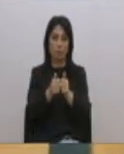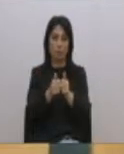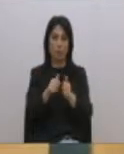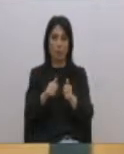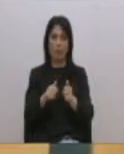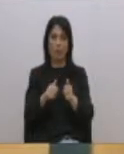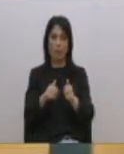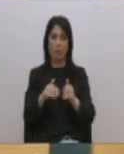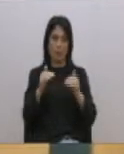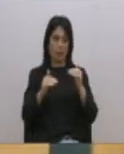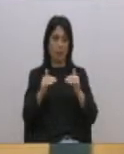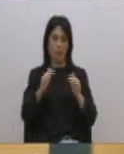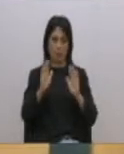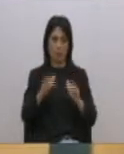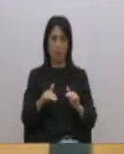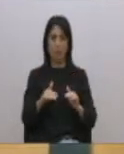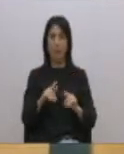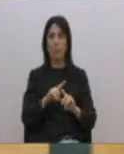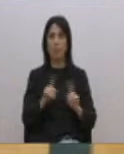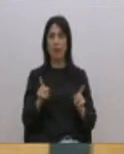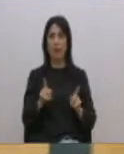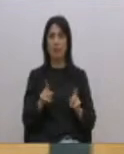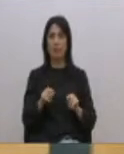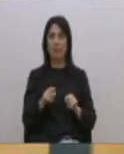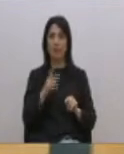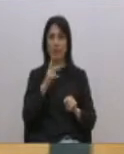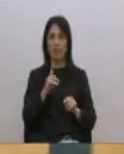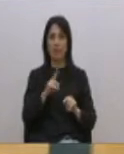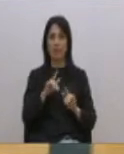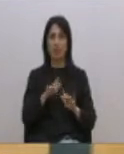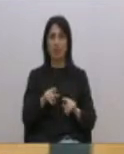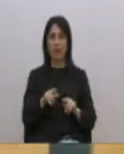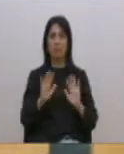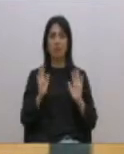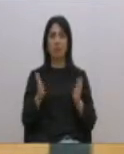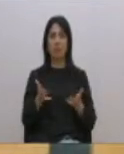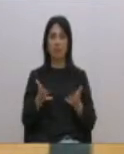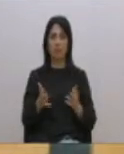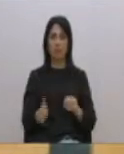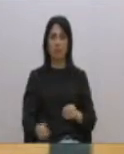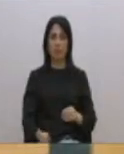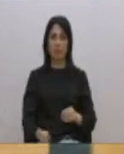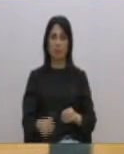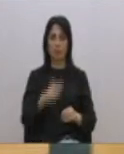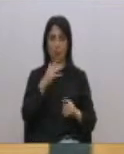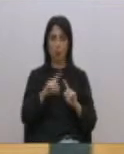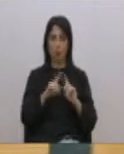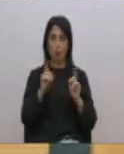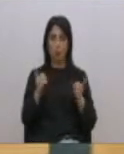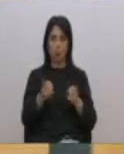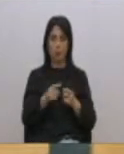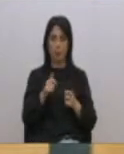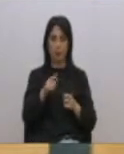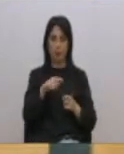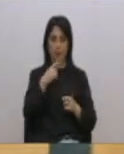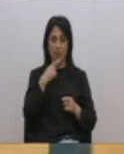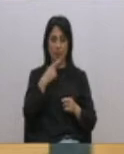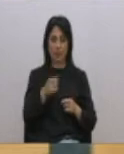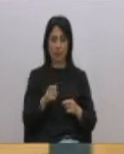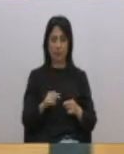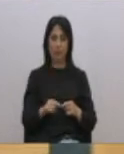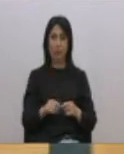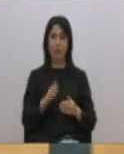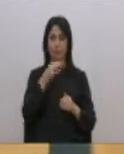arihos, utanabrum, gomareovaș, magra. Dacă trași asta, am și întrebași. Umbraul este obas, rogor studenții tona